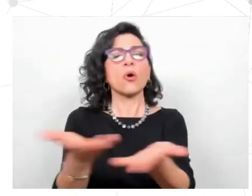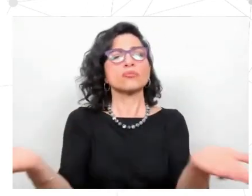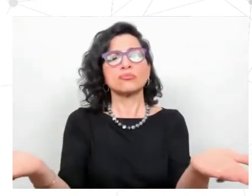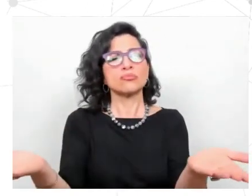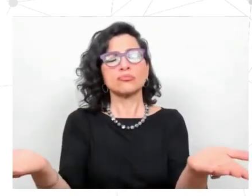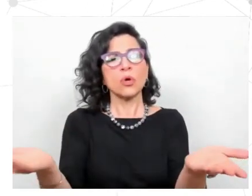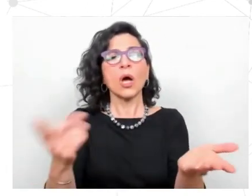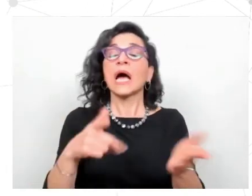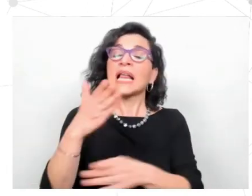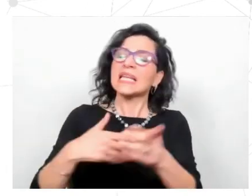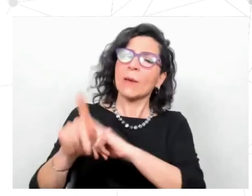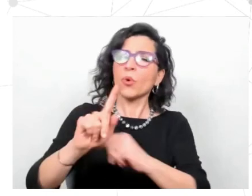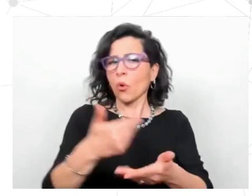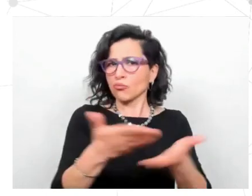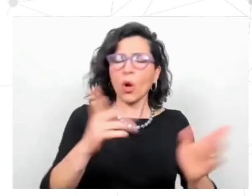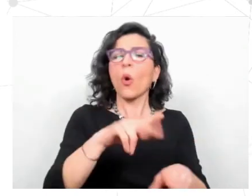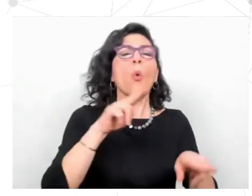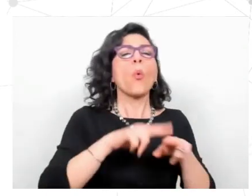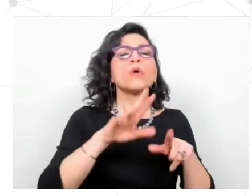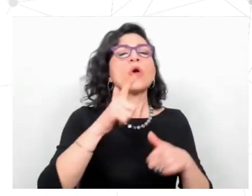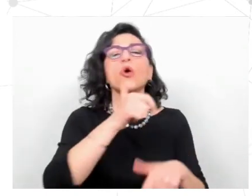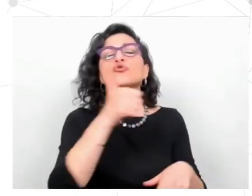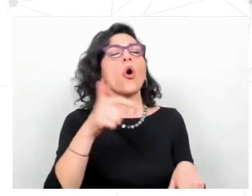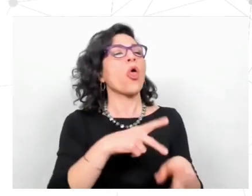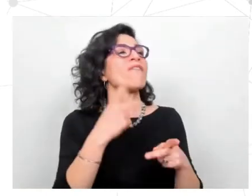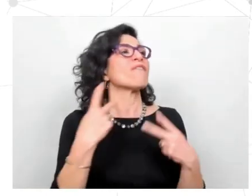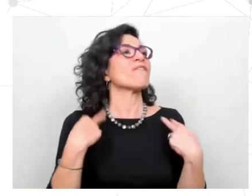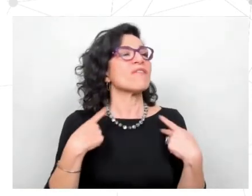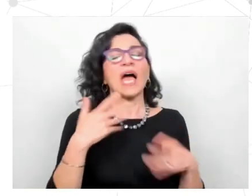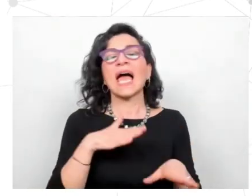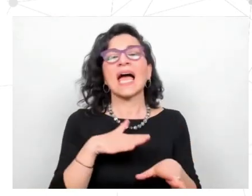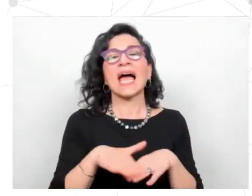persone che non hanno una disabilità ma che semplicemente vivono un'esperienza